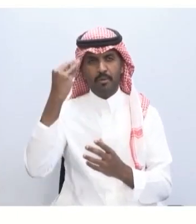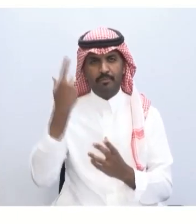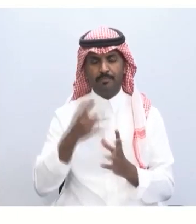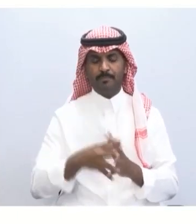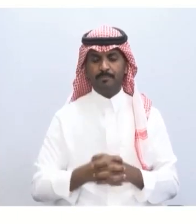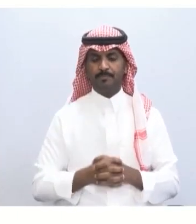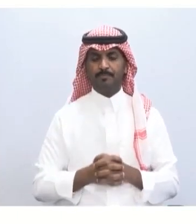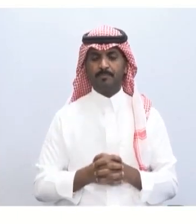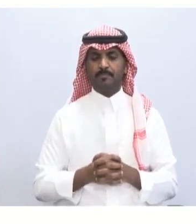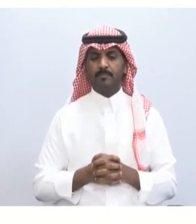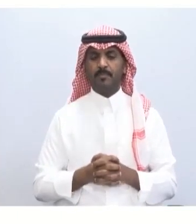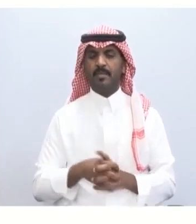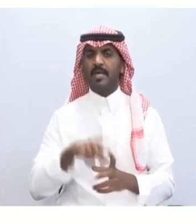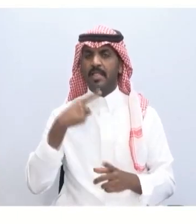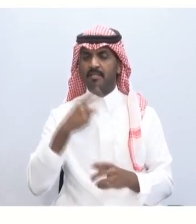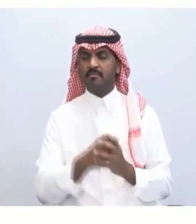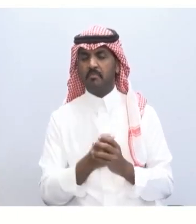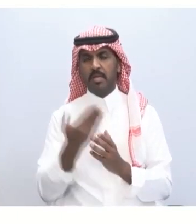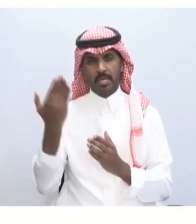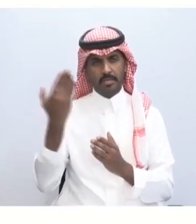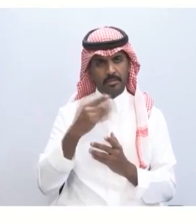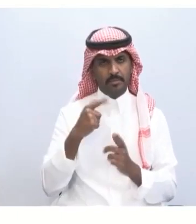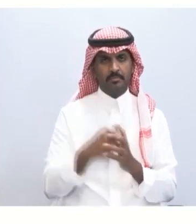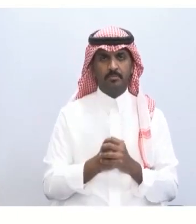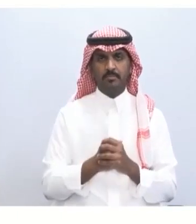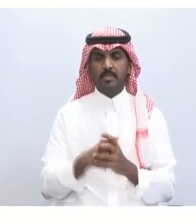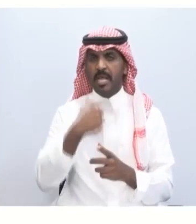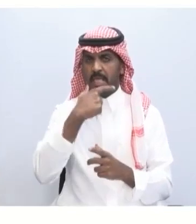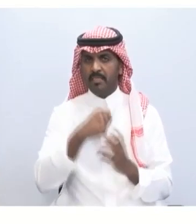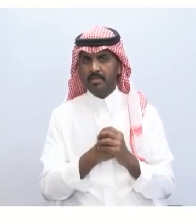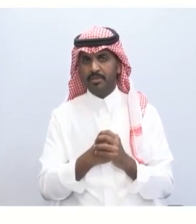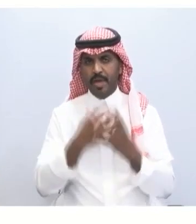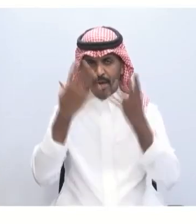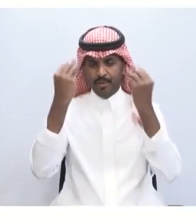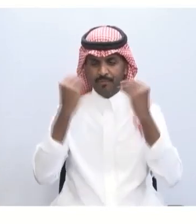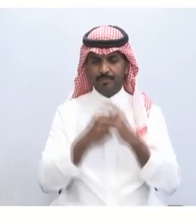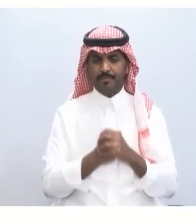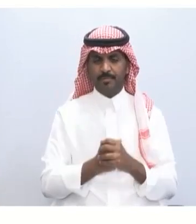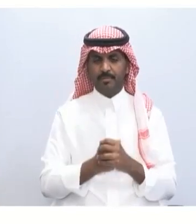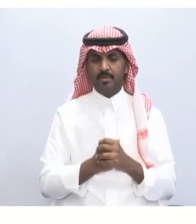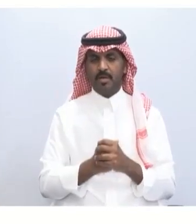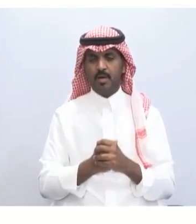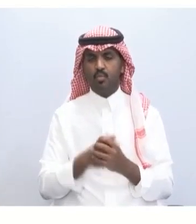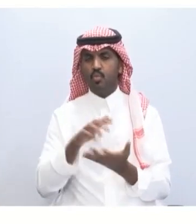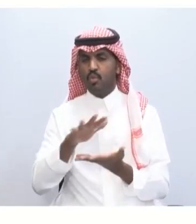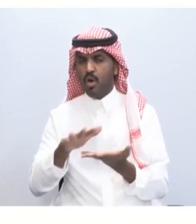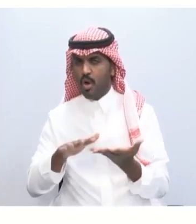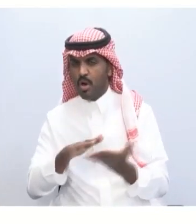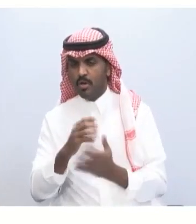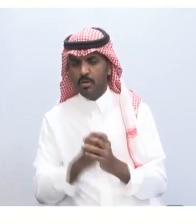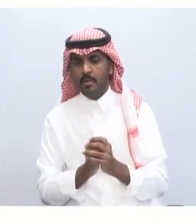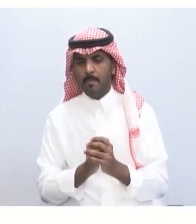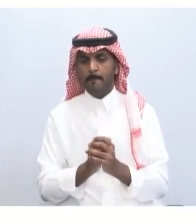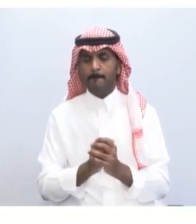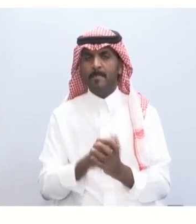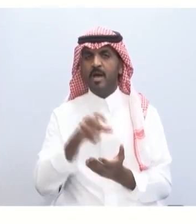هناك يتحدث الى من ياتي من هناك ليتعرف على الاوضاع وعلى ما